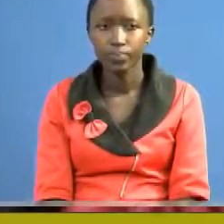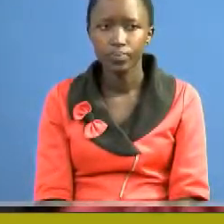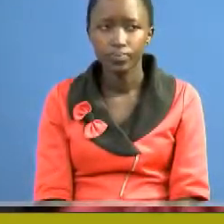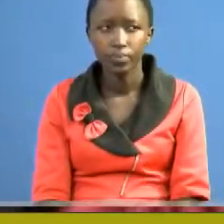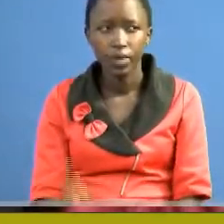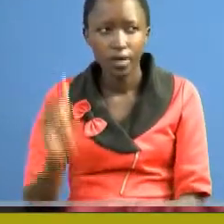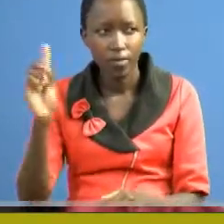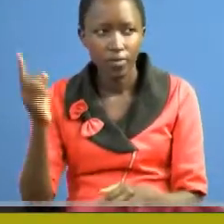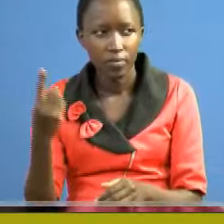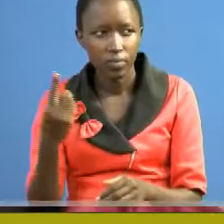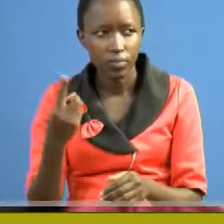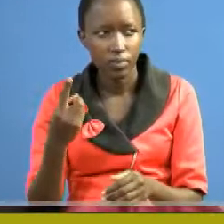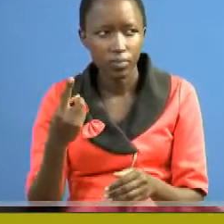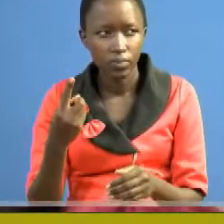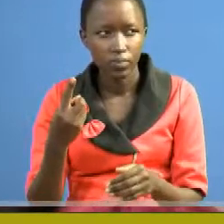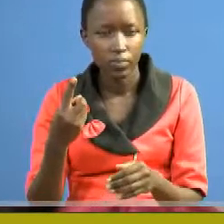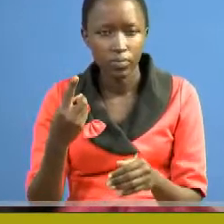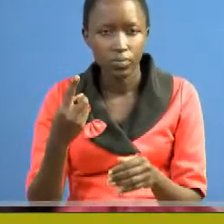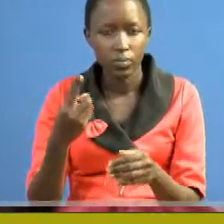Kwanza akadungwa sindano ya